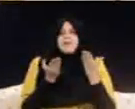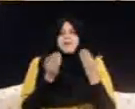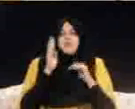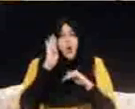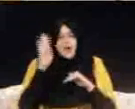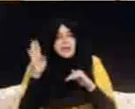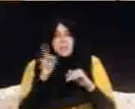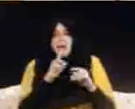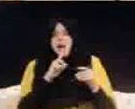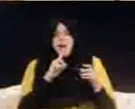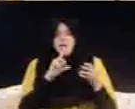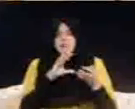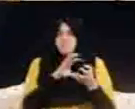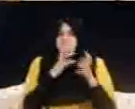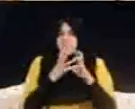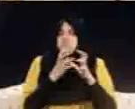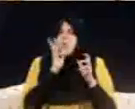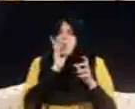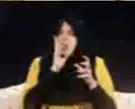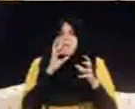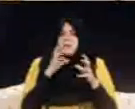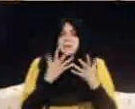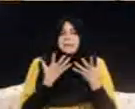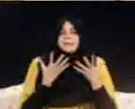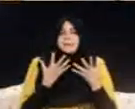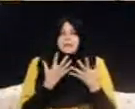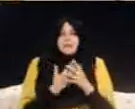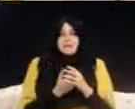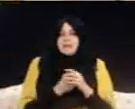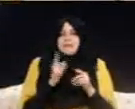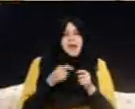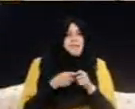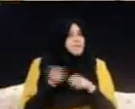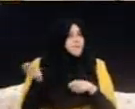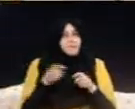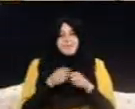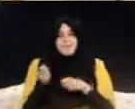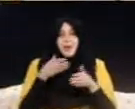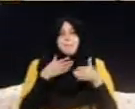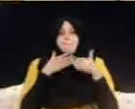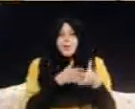هذه الطريقة تتنافى تماما مع هذه المقاصد، مع هذه